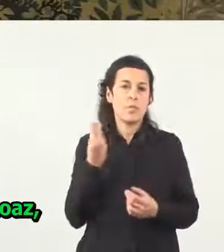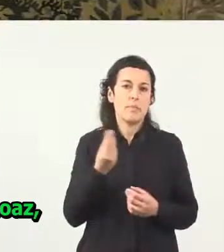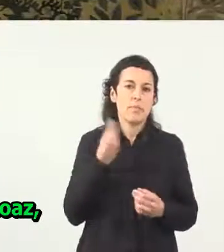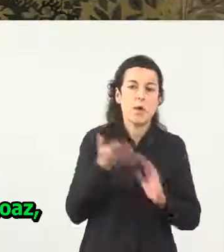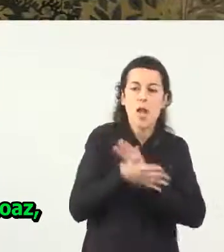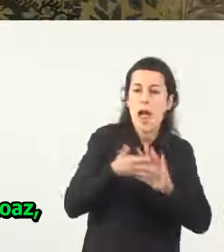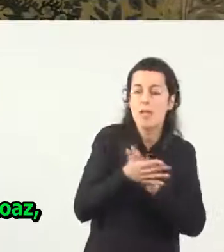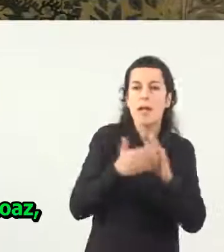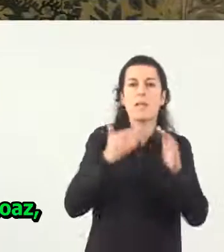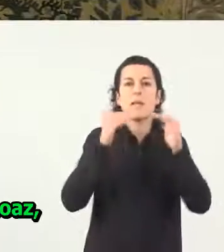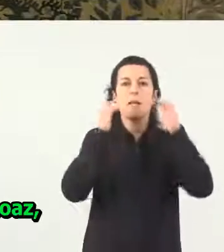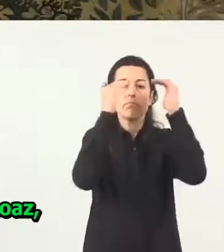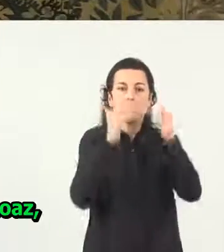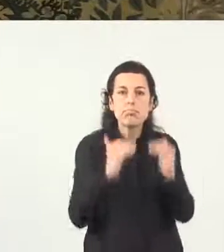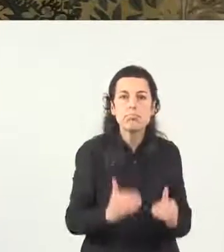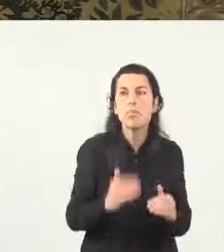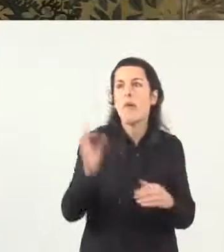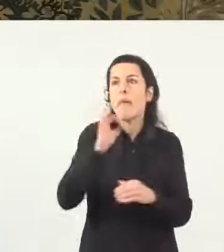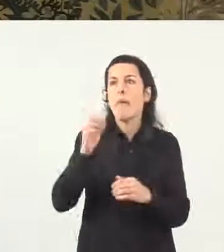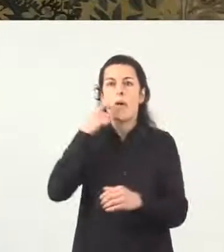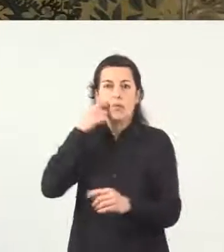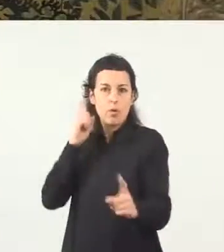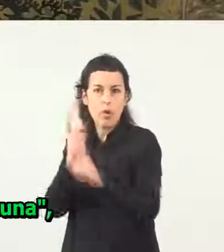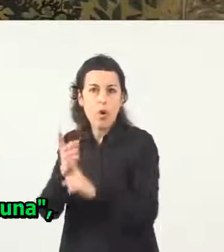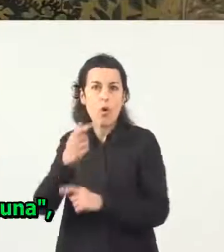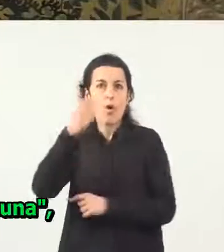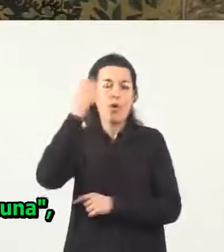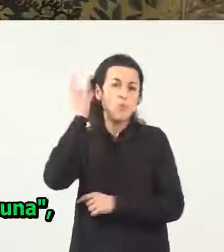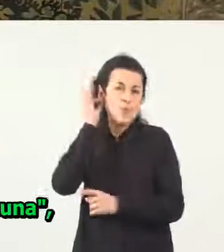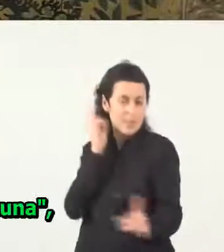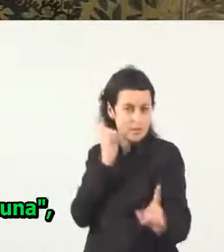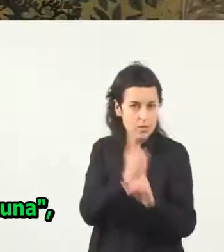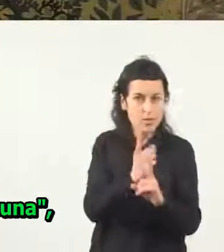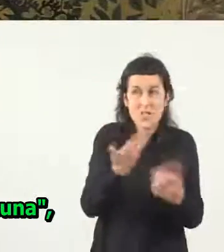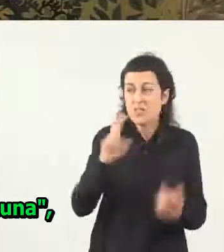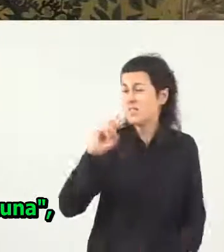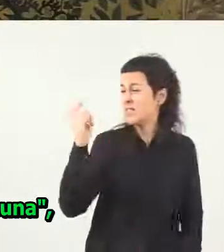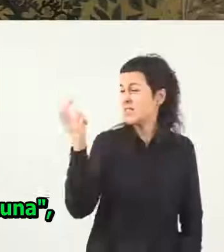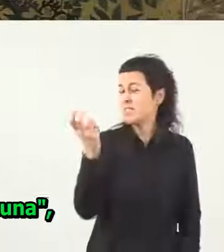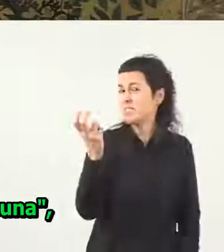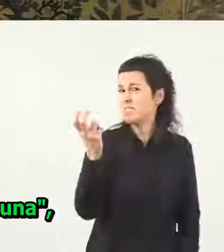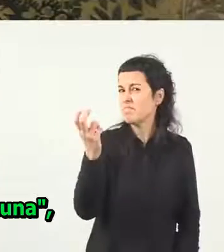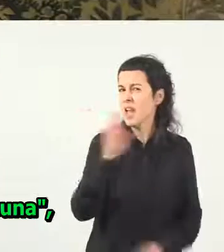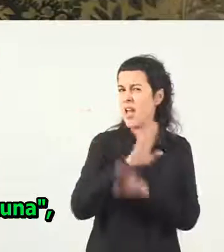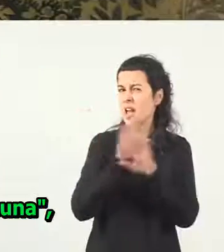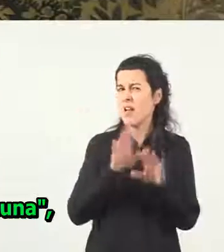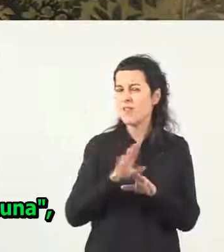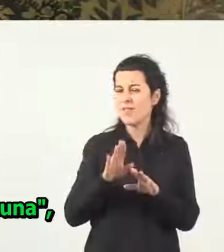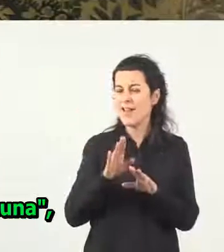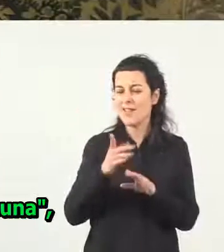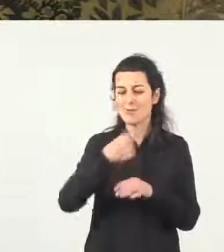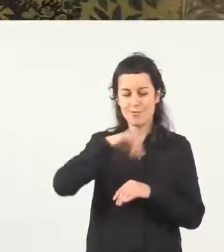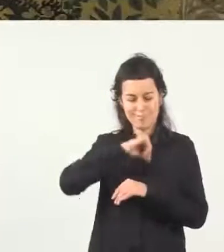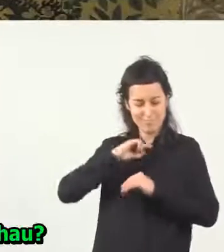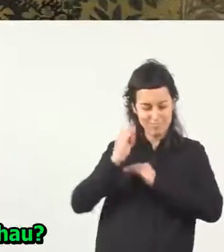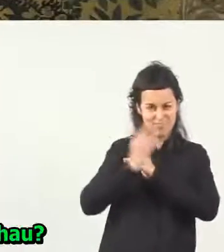sexismoaz, klasismoaz, arrasismoaz, ulertzen duzue. Baina, bakarrik hitz egiten badu anistasuna, ezke gu geu ere pizka bat engainatzen